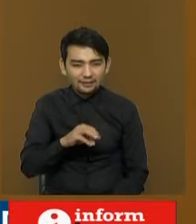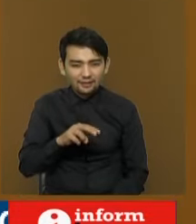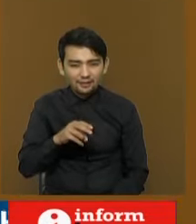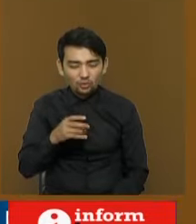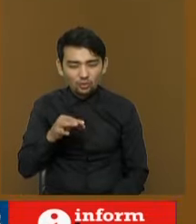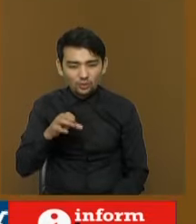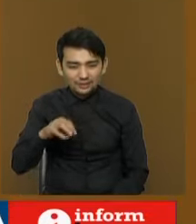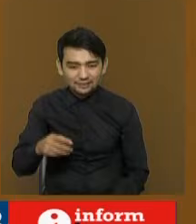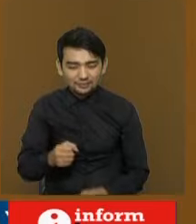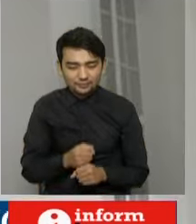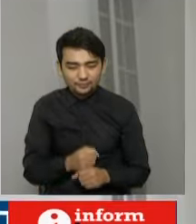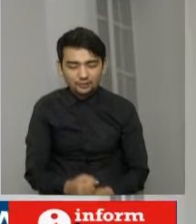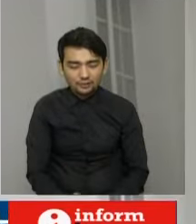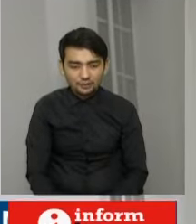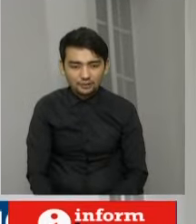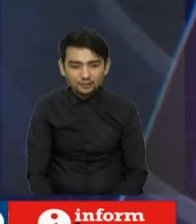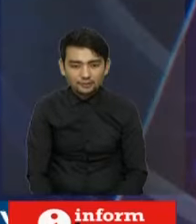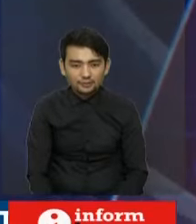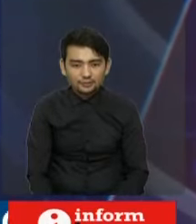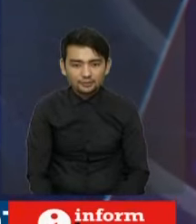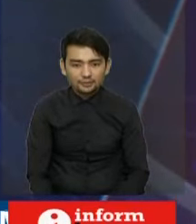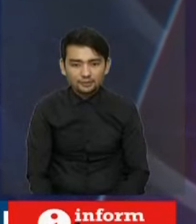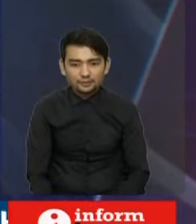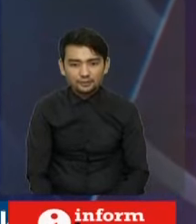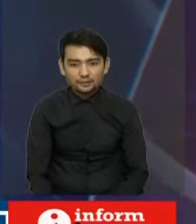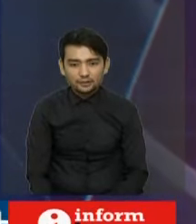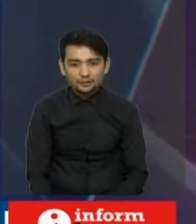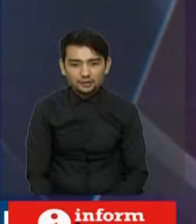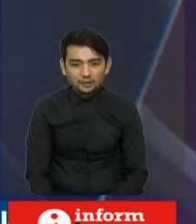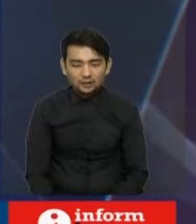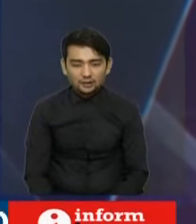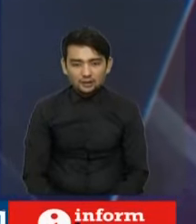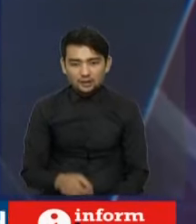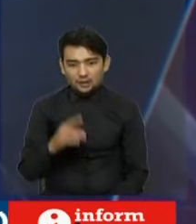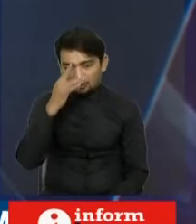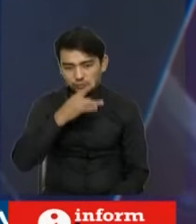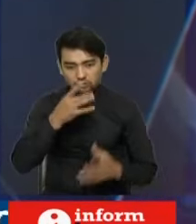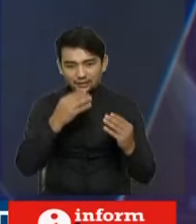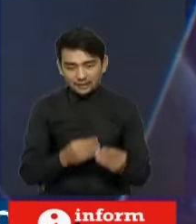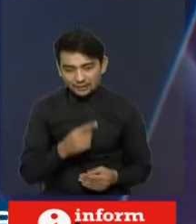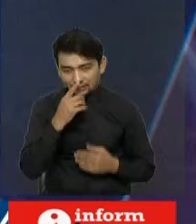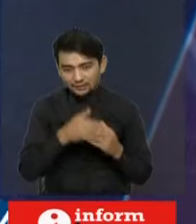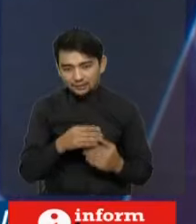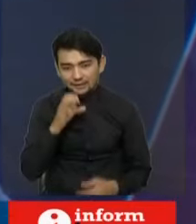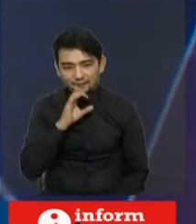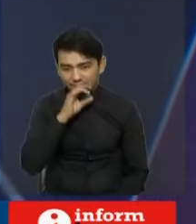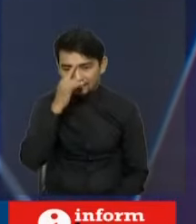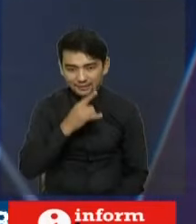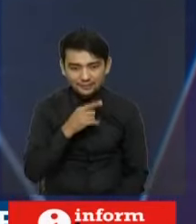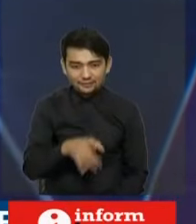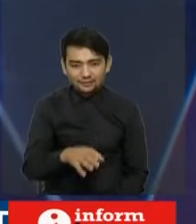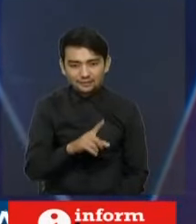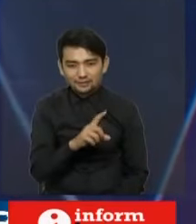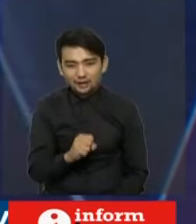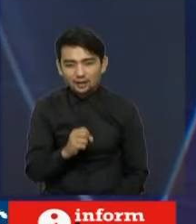Ержанова, Екатерина Белоусова, Информбюро. В преддверии Дня Республики в Северном Казахстане отметили заслуги